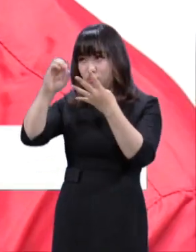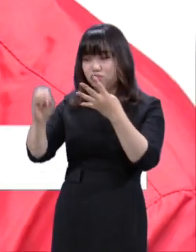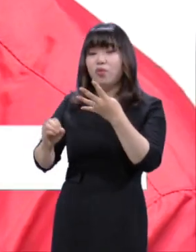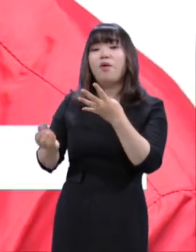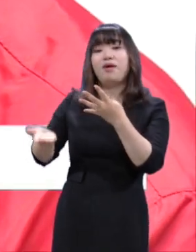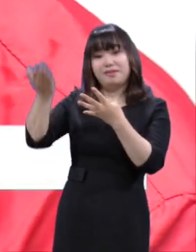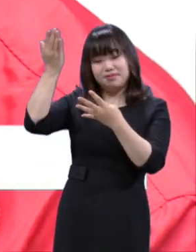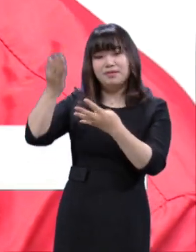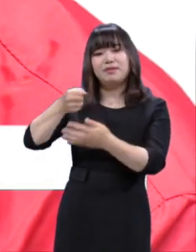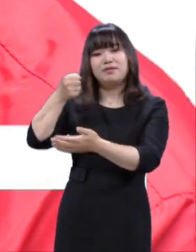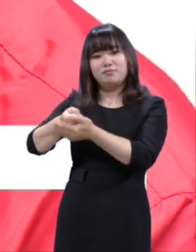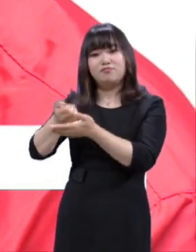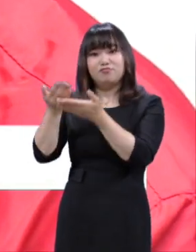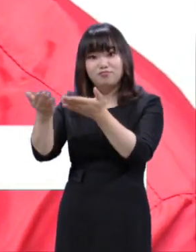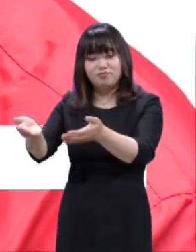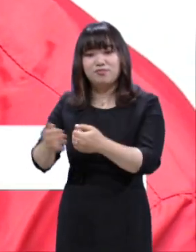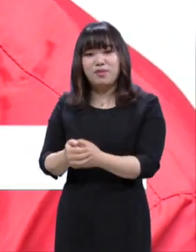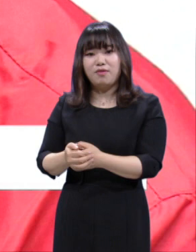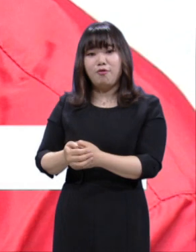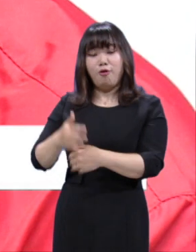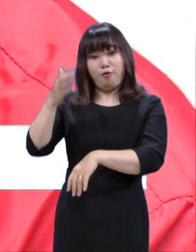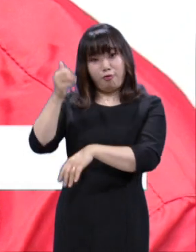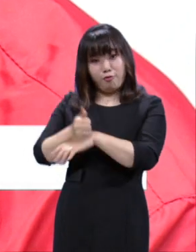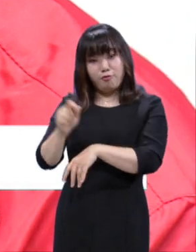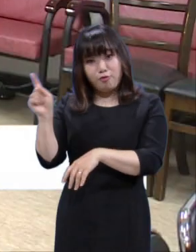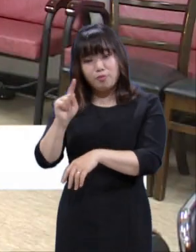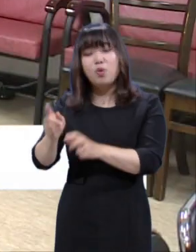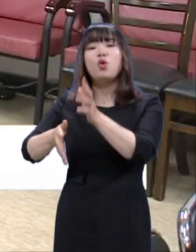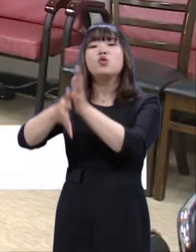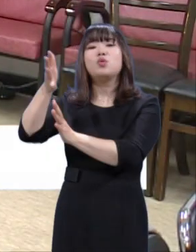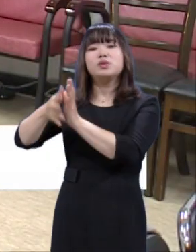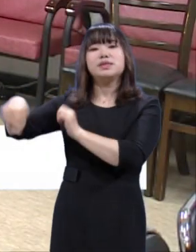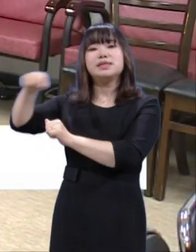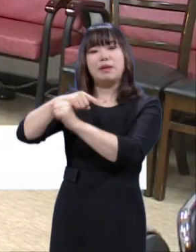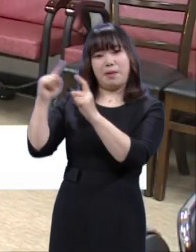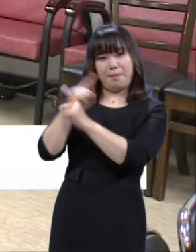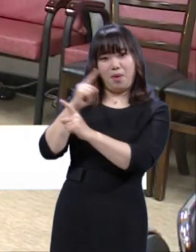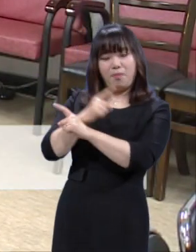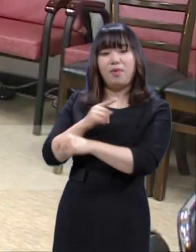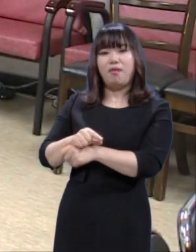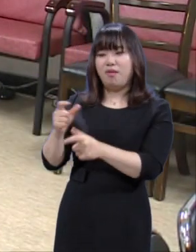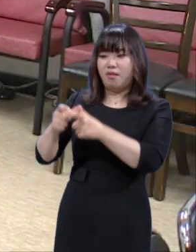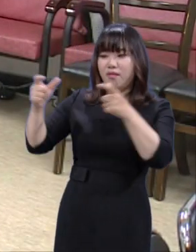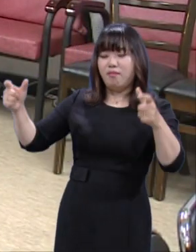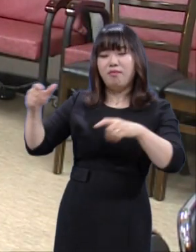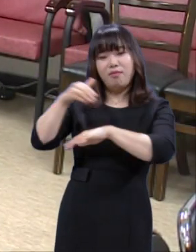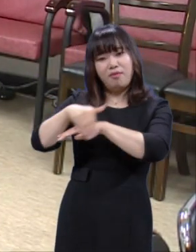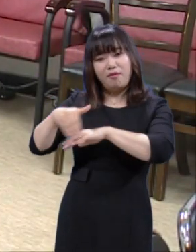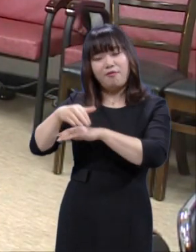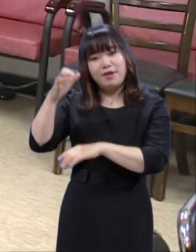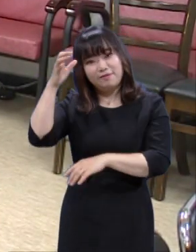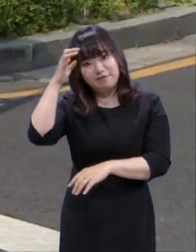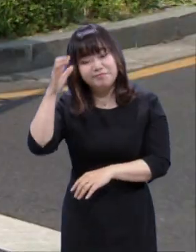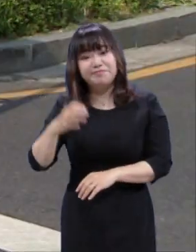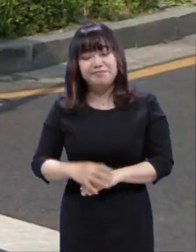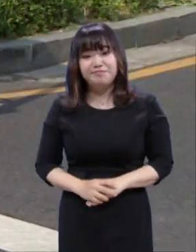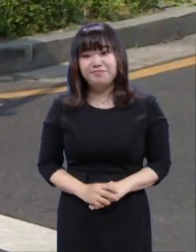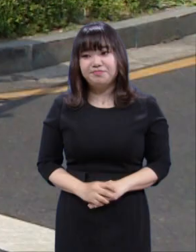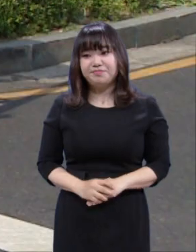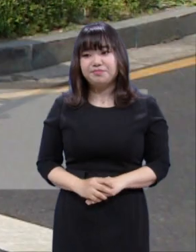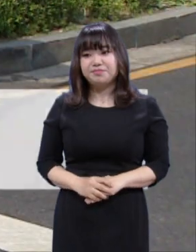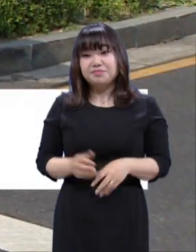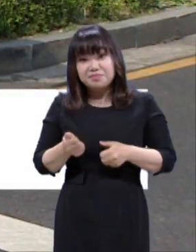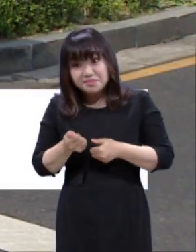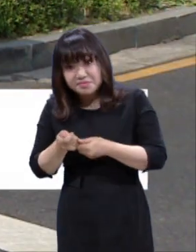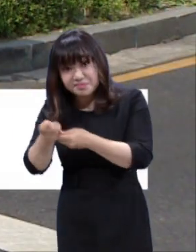주장합니다. 특히 용적률을 대폭 늘려서 도시의 이미지와 기능을 확 바꿔보겠다는 생각입니다.